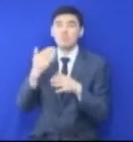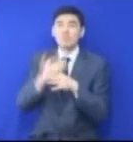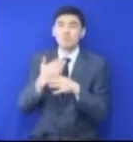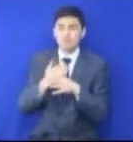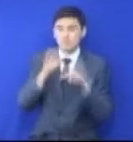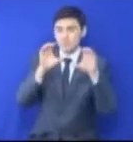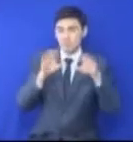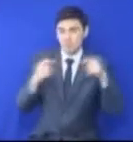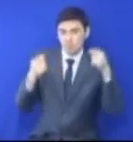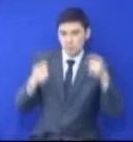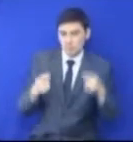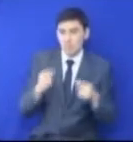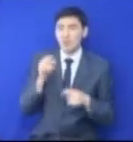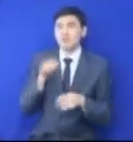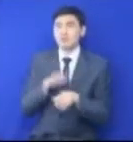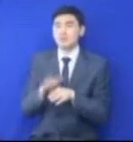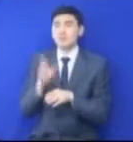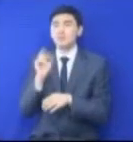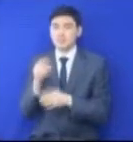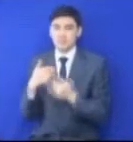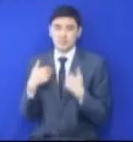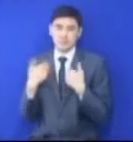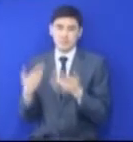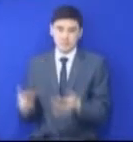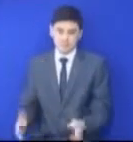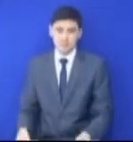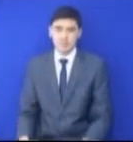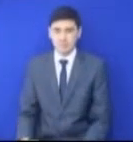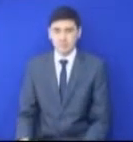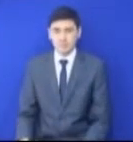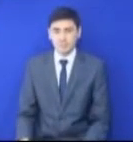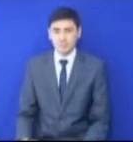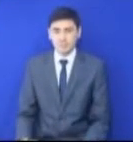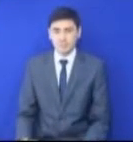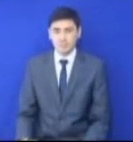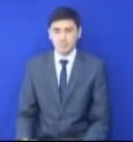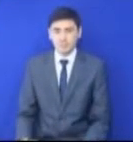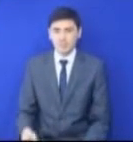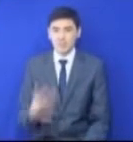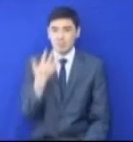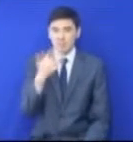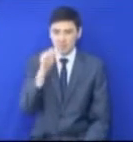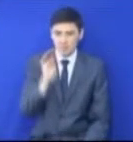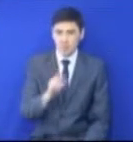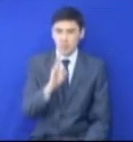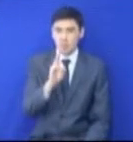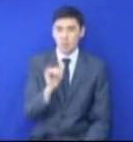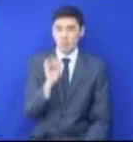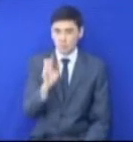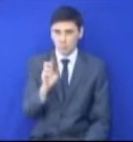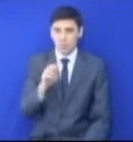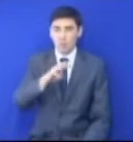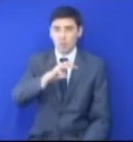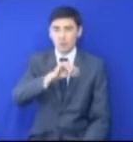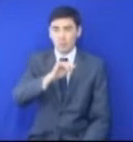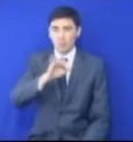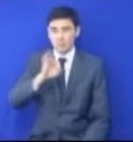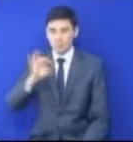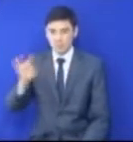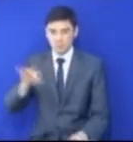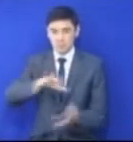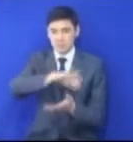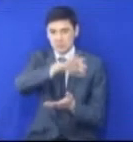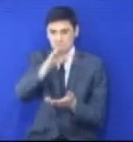законодательства. Бахатгуль Казес, Ернур Калелов, телеканал «Семей». 5000 кубов мусора было вывезено в минувшие выходные с улиц